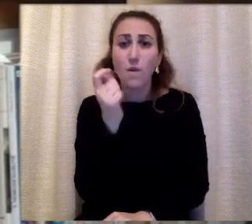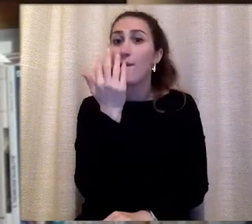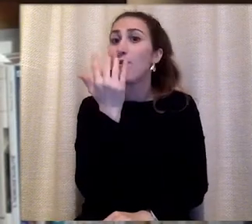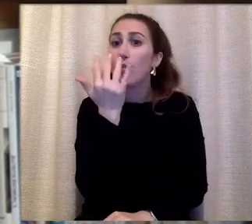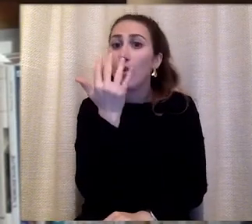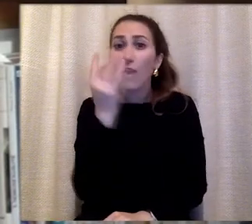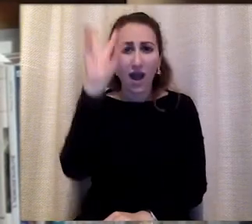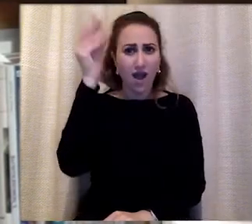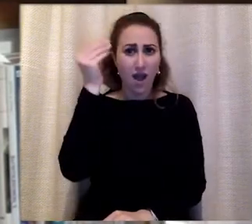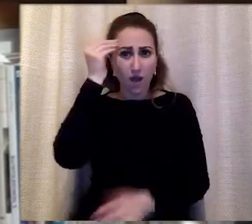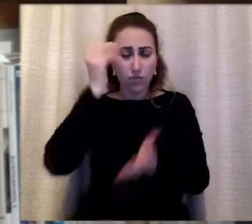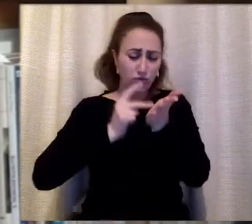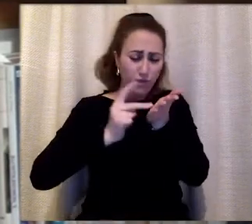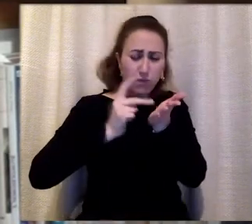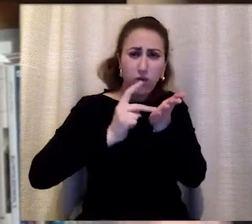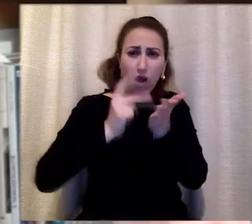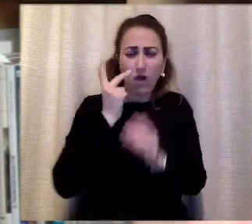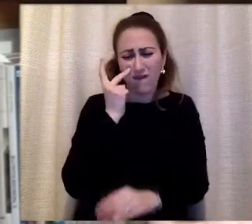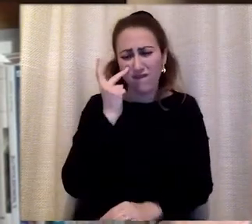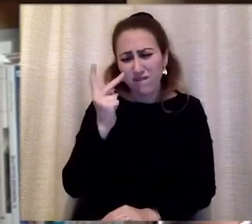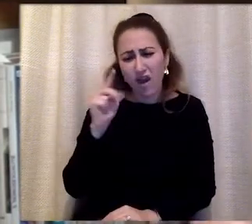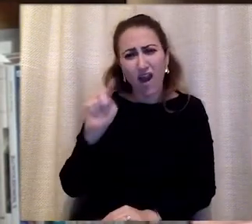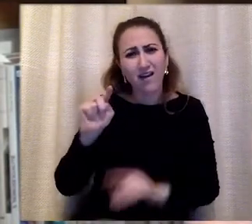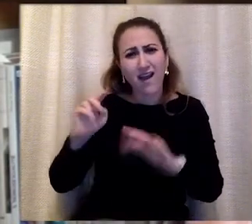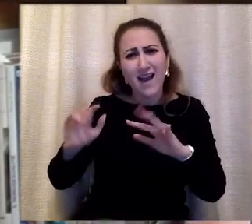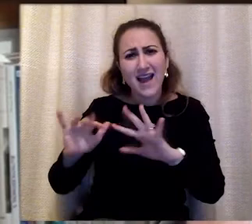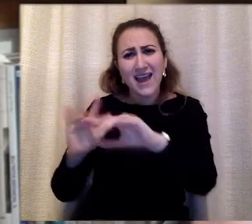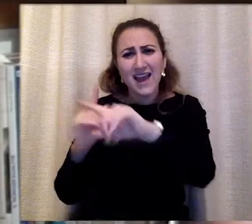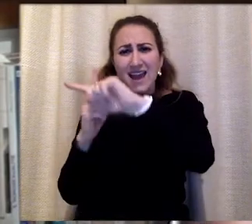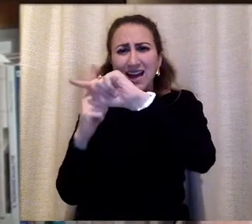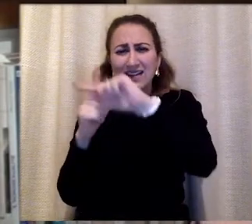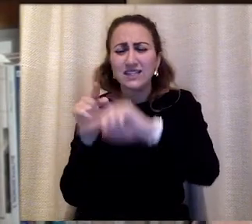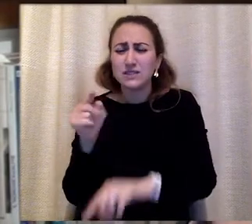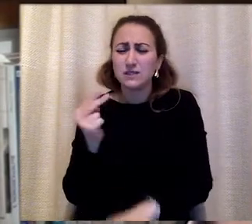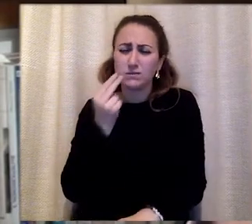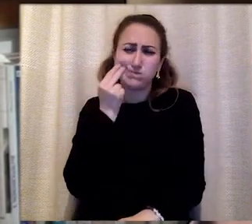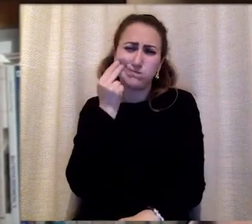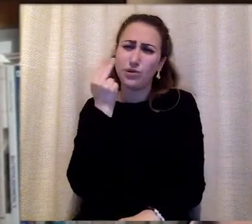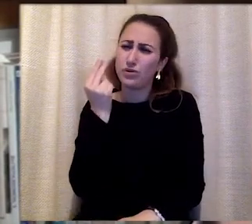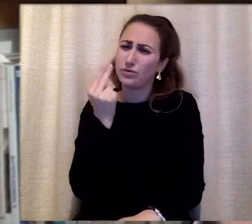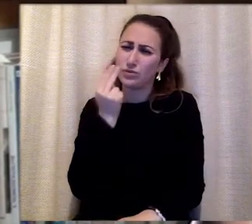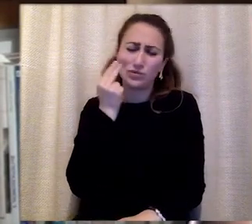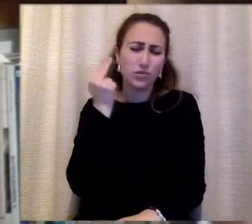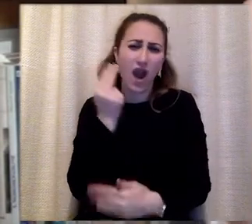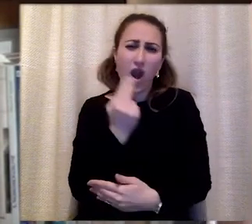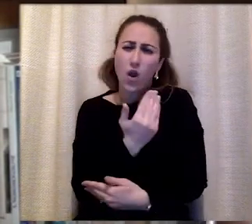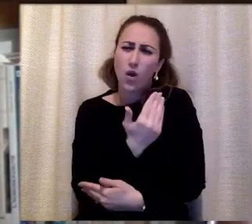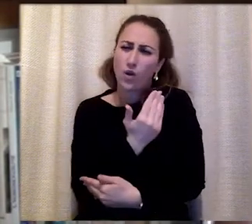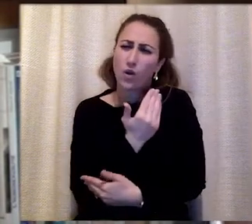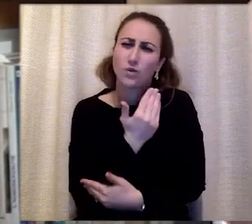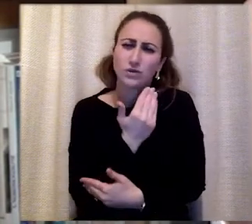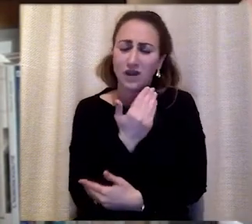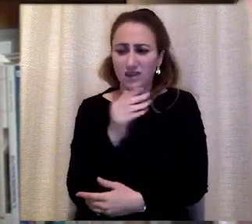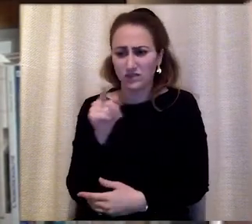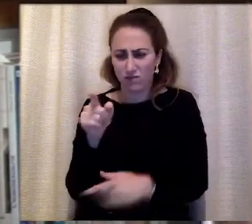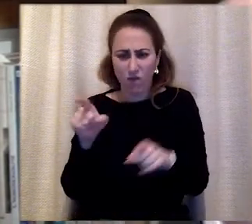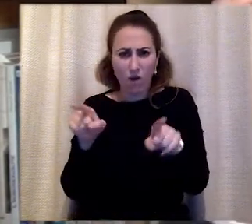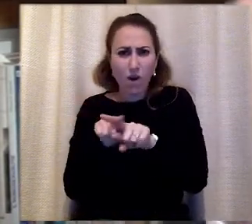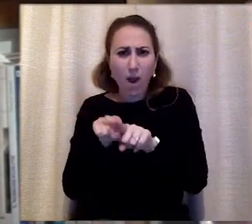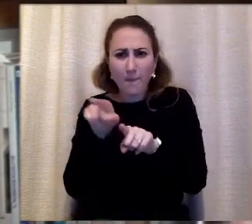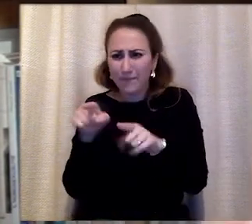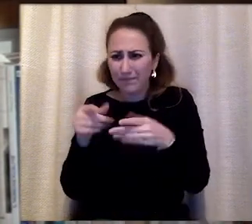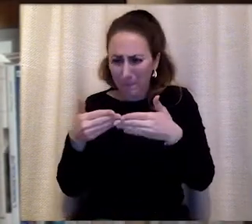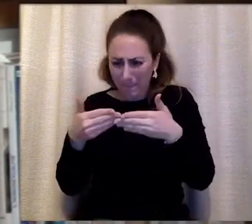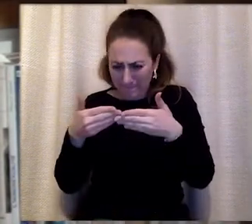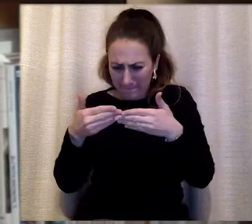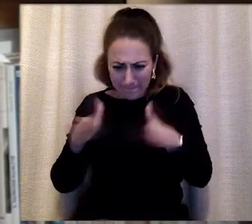consolation. Voit une église qui a perdu le sens de la proximité,